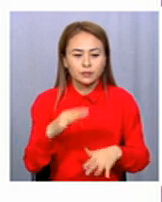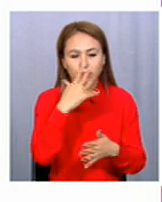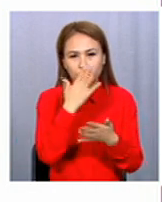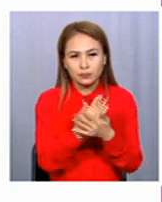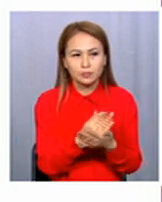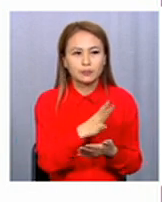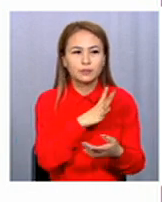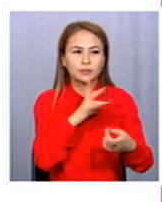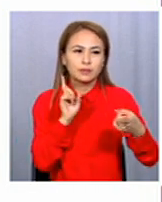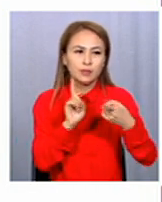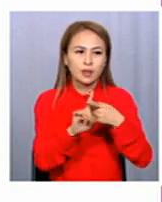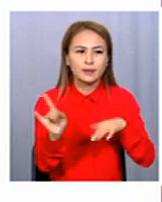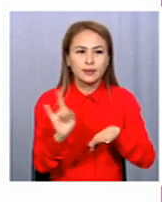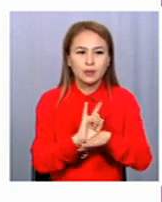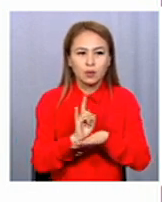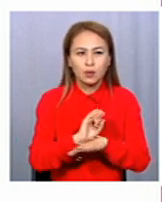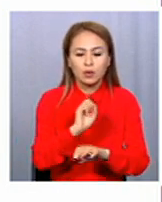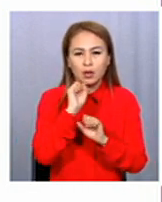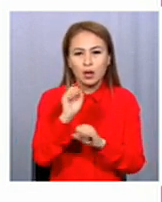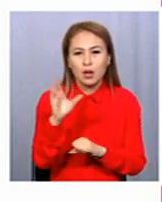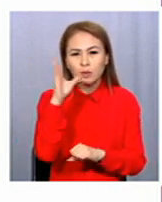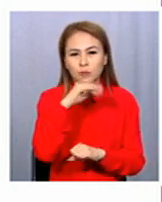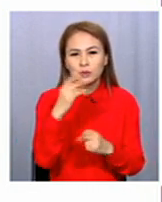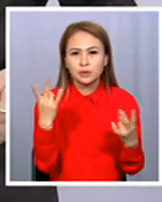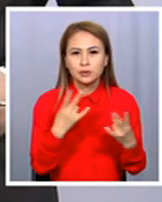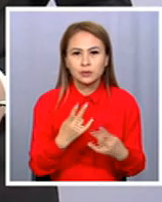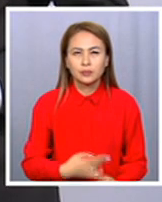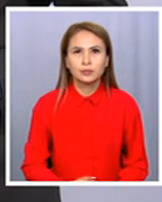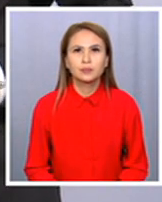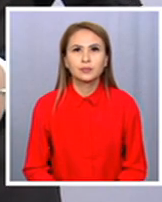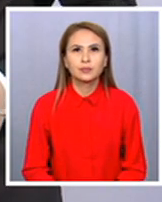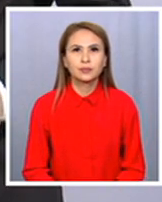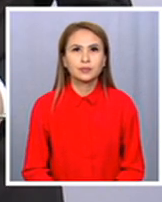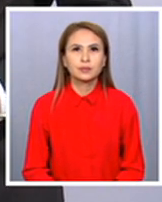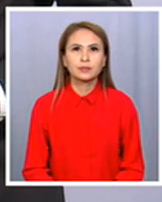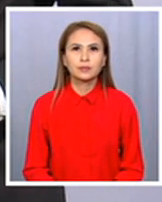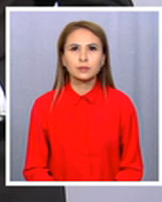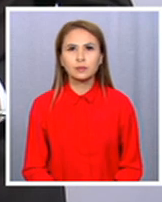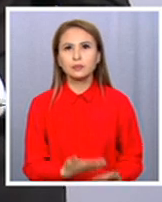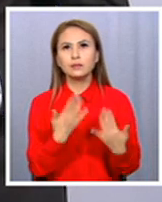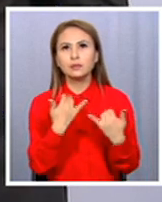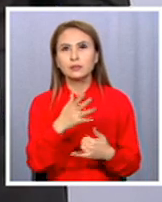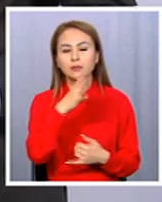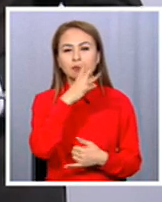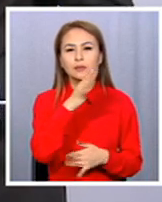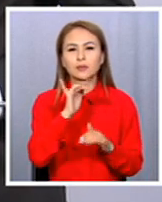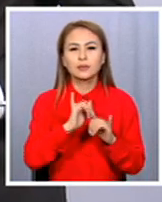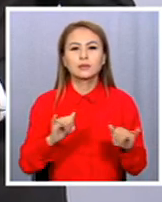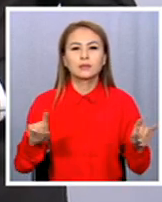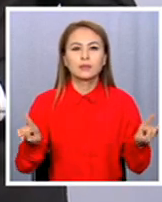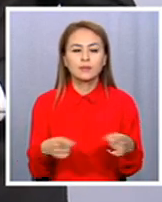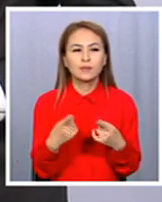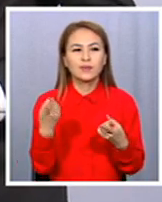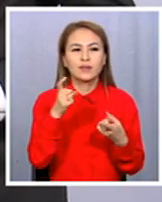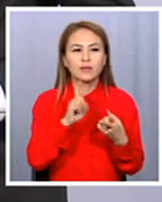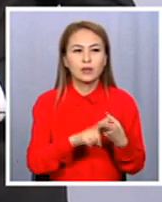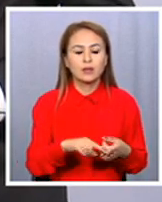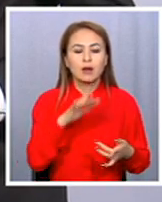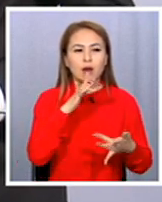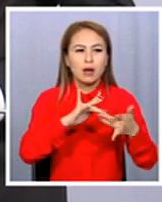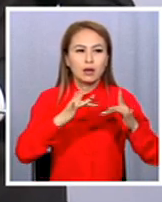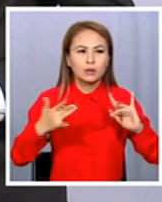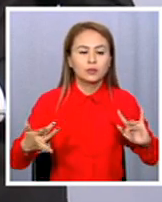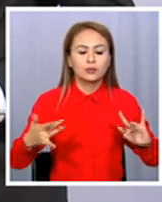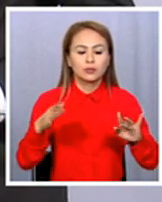өзін желідегі алаяқтардан қорғай алуы тиіс. Қазіргі таңда интернеттің дамуымен байланысты әлеуметтік